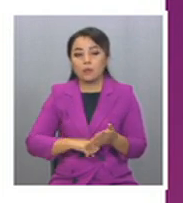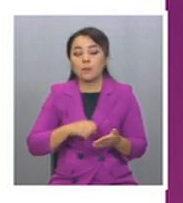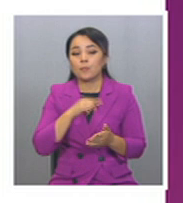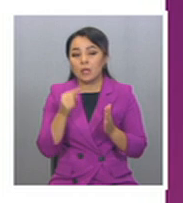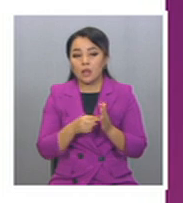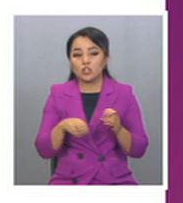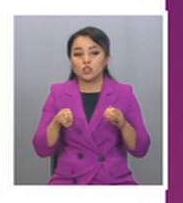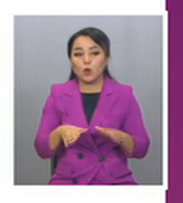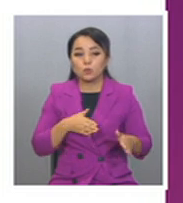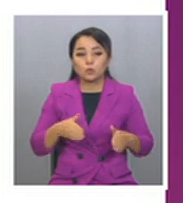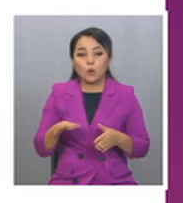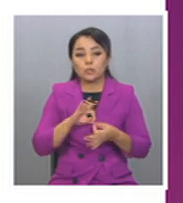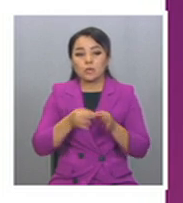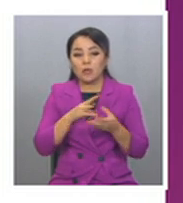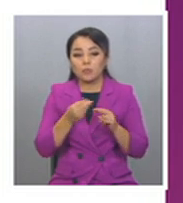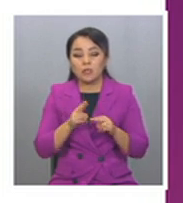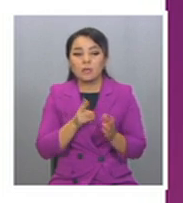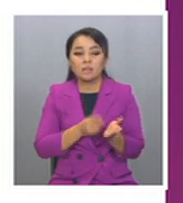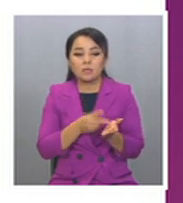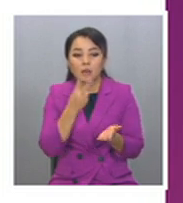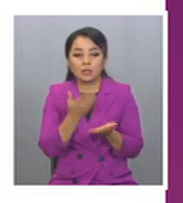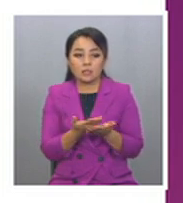шешілу жолдарына дәлел келтіріңіз.